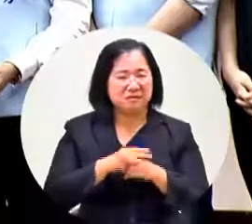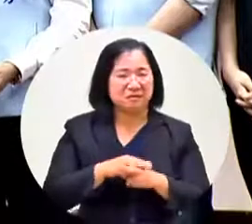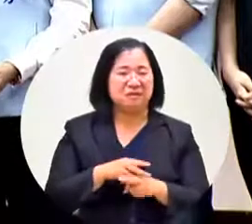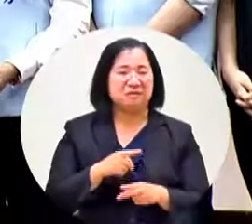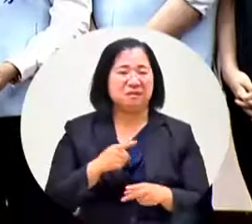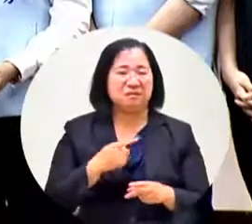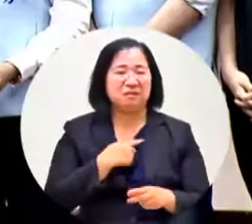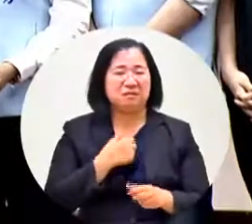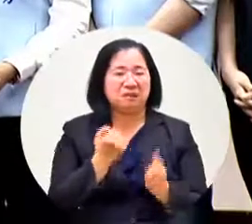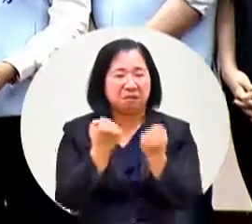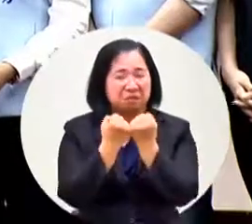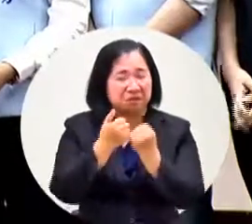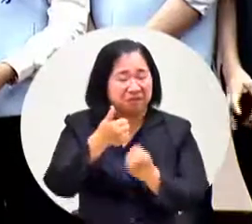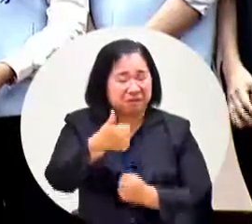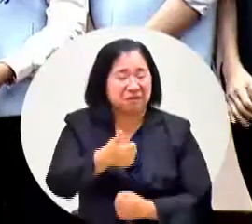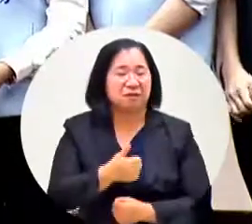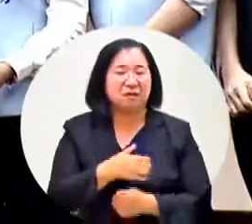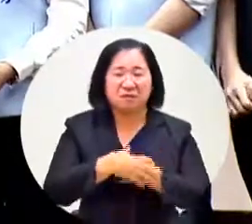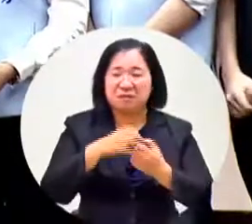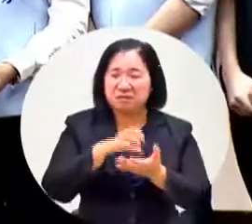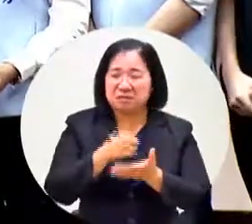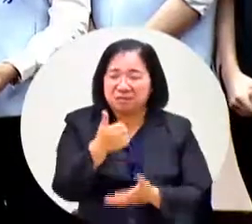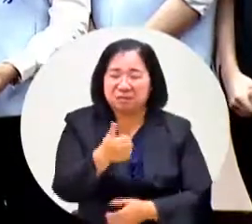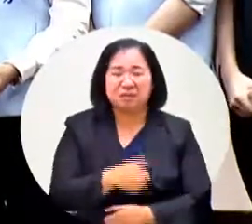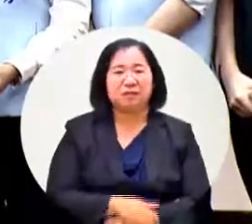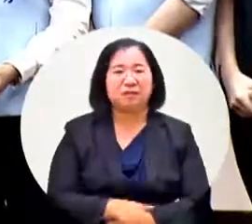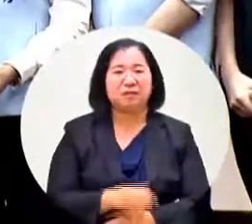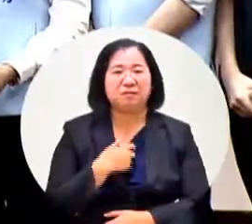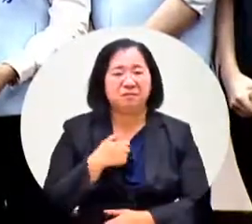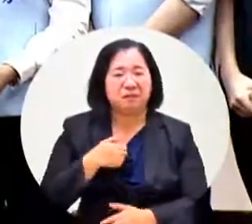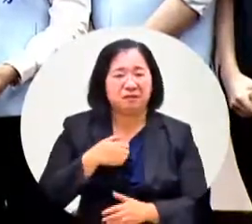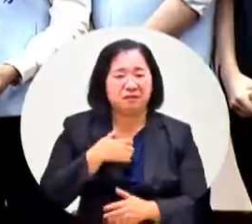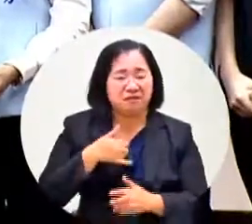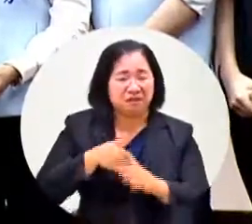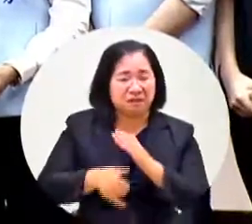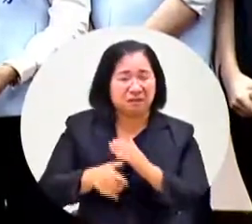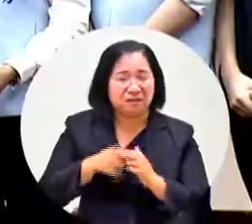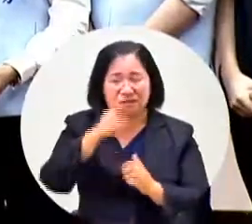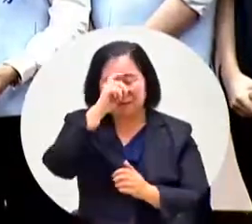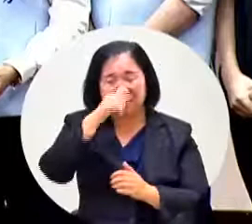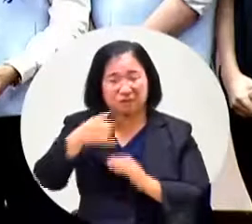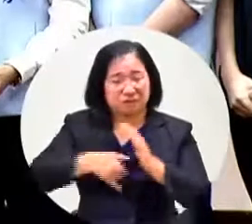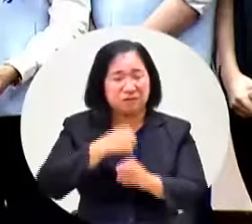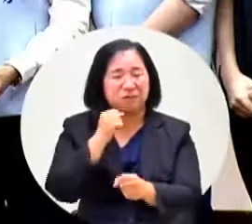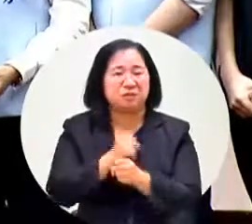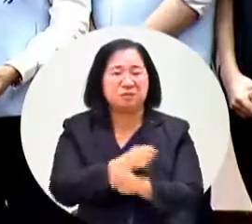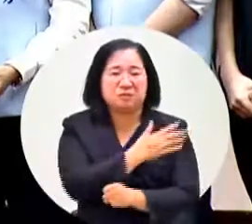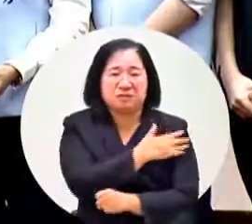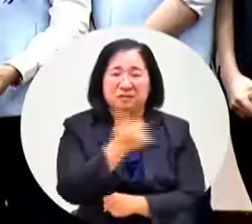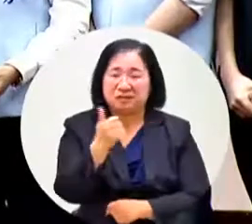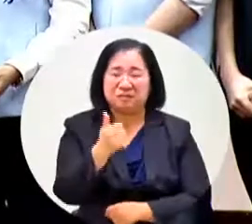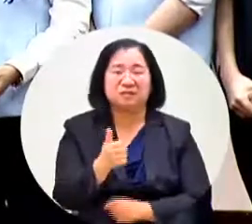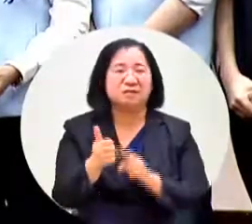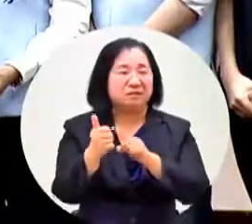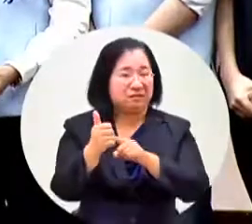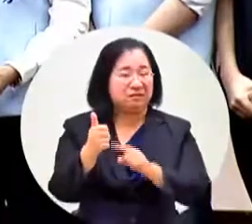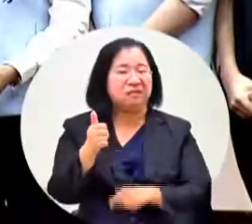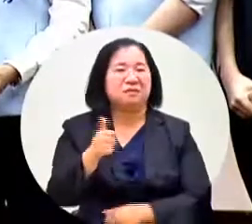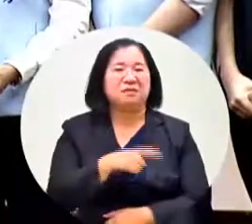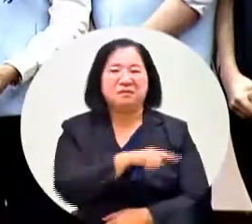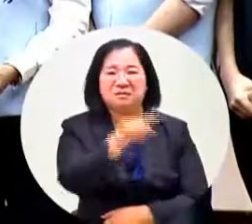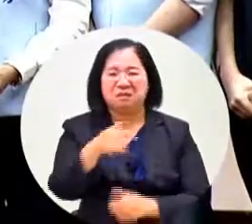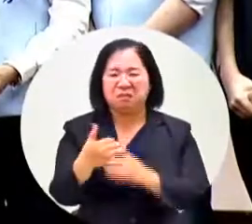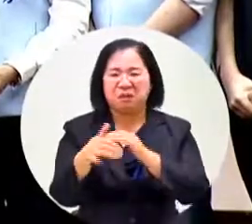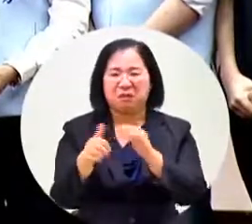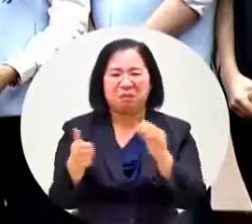没有办法再用他的人。结果现在好不容易他一个土开公司，他希望用一个他信任，他